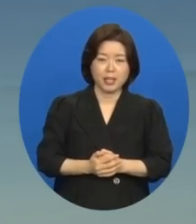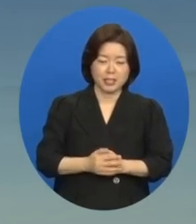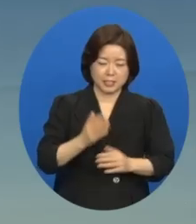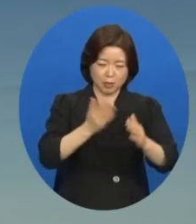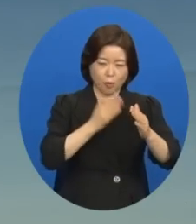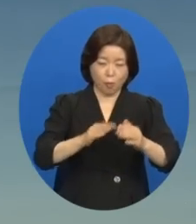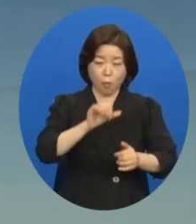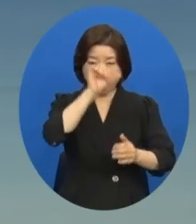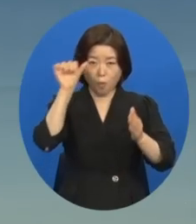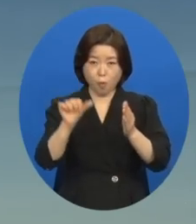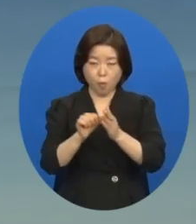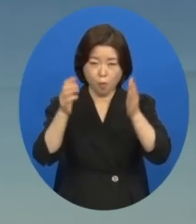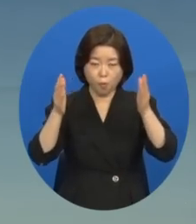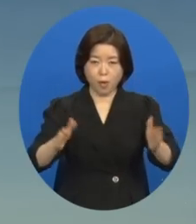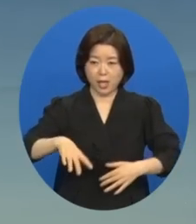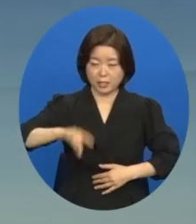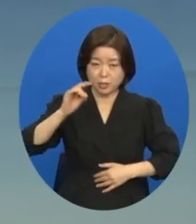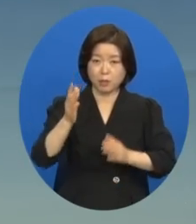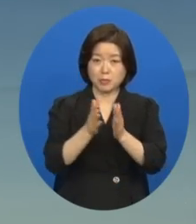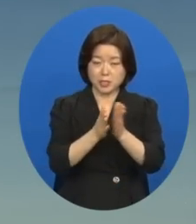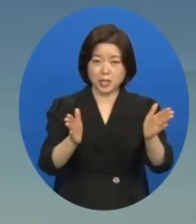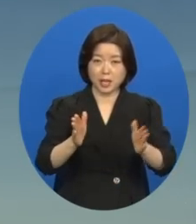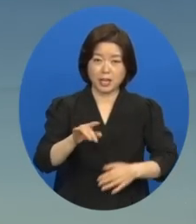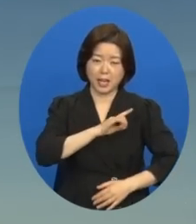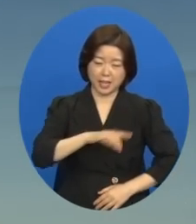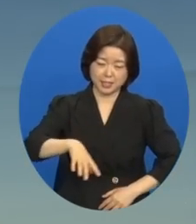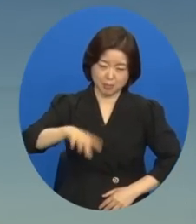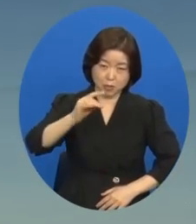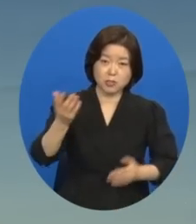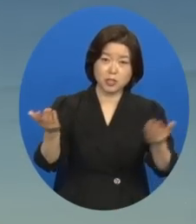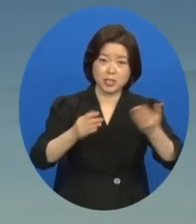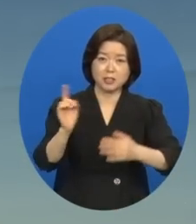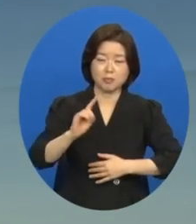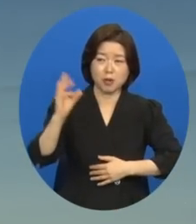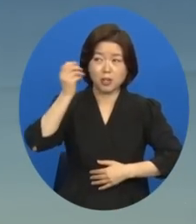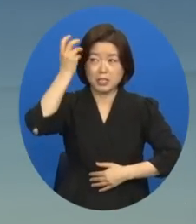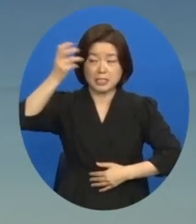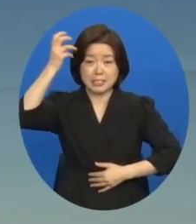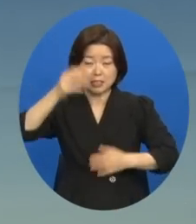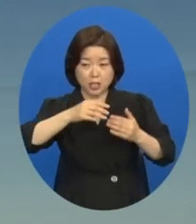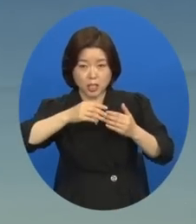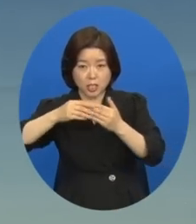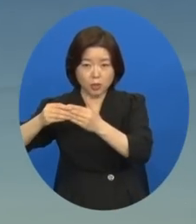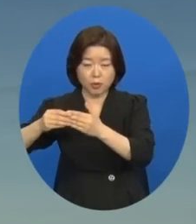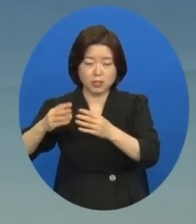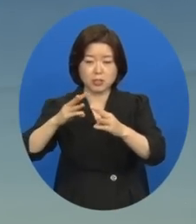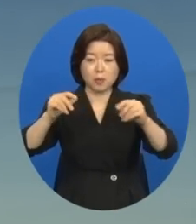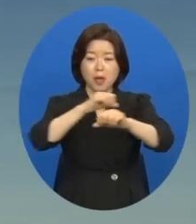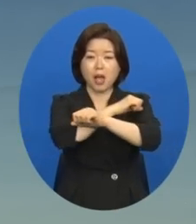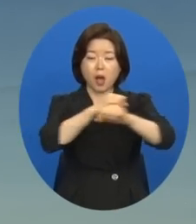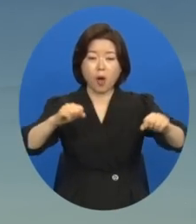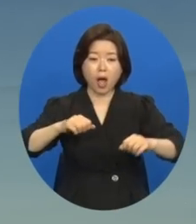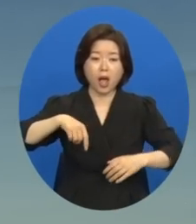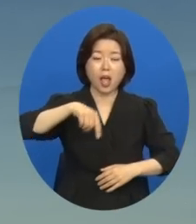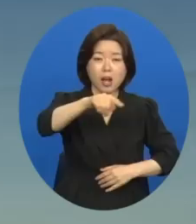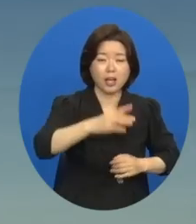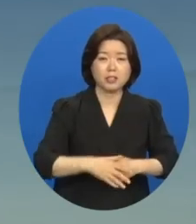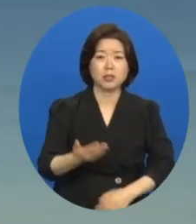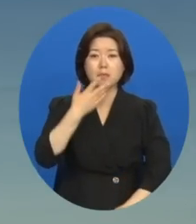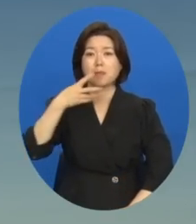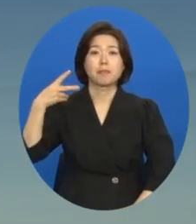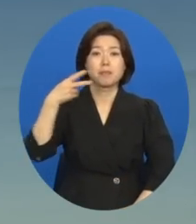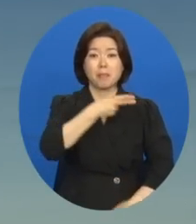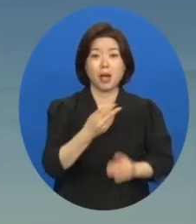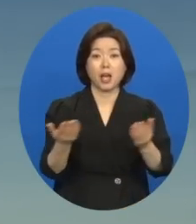시작하실 때 제일 처음 하셨던 일은 성령에 이끌려서 광야로 나가 금식하셨던 일입니다.